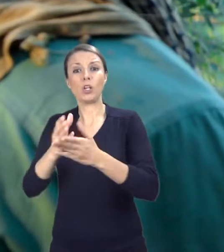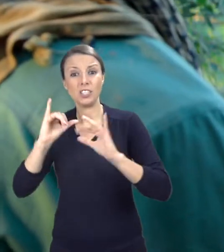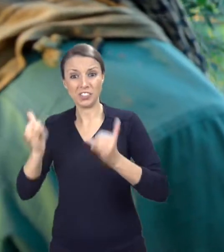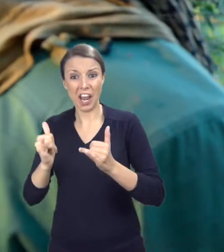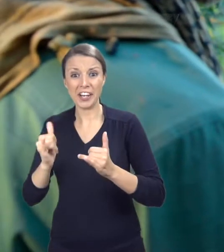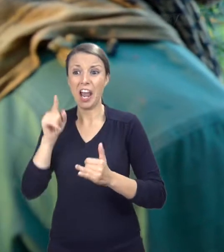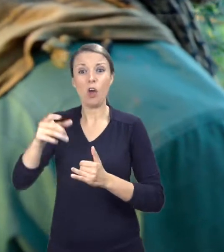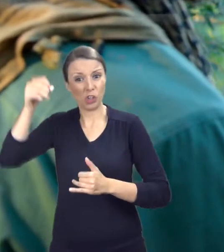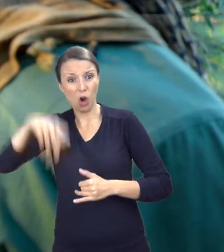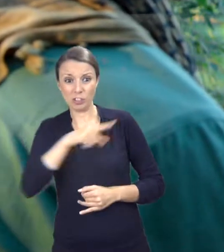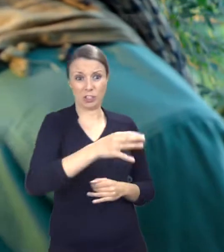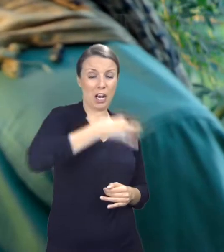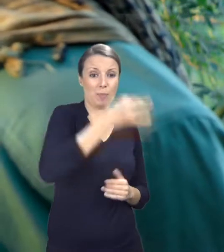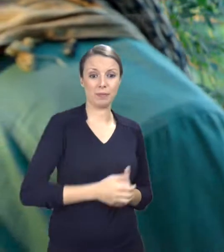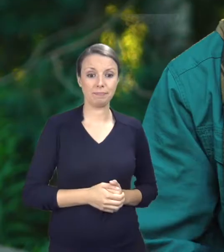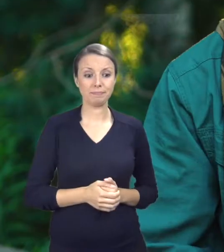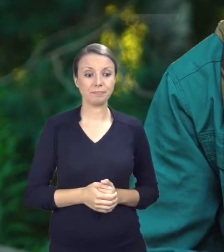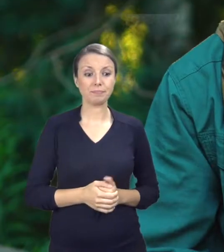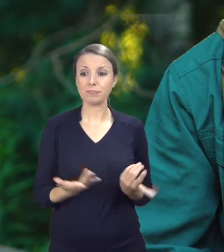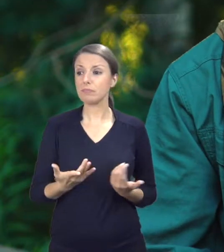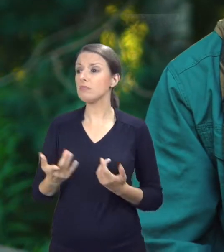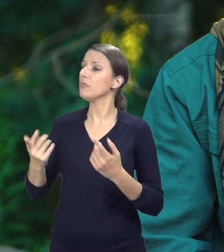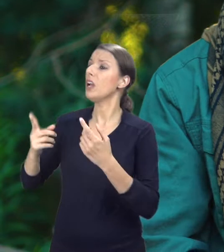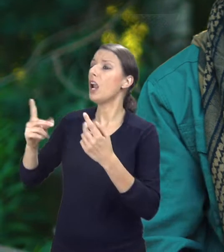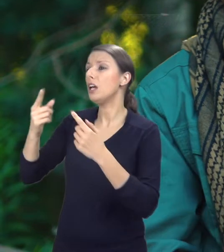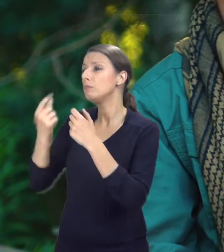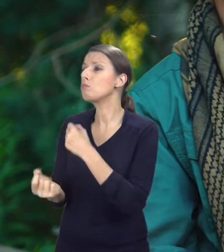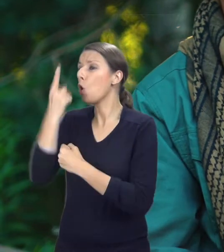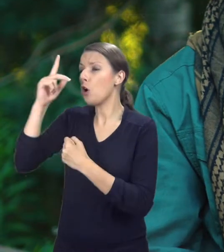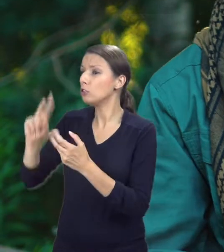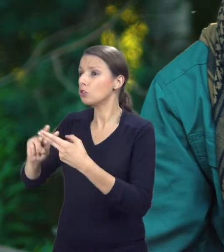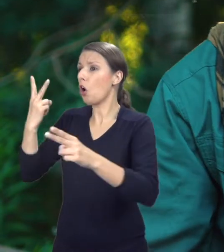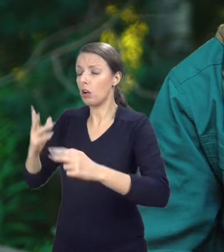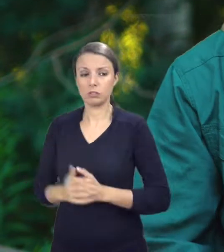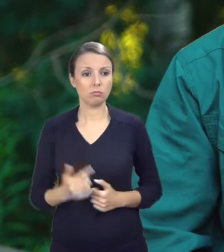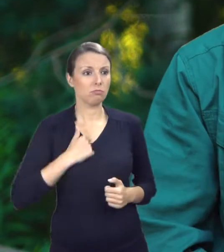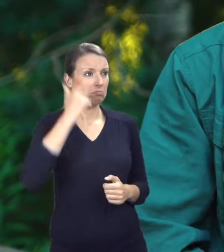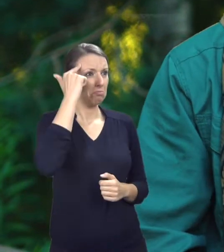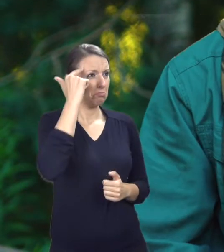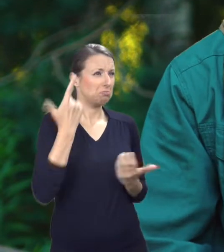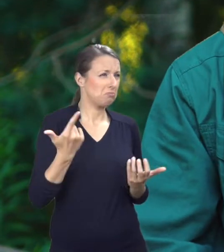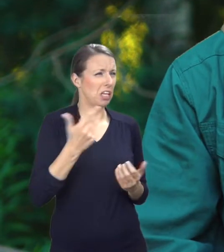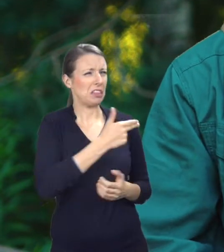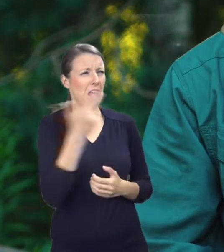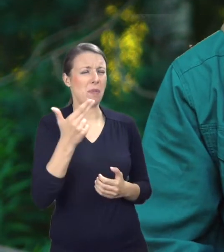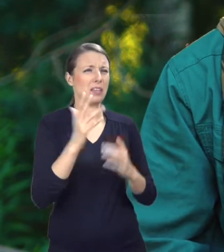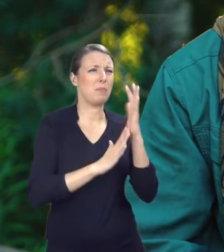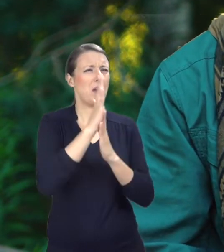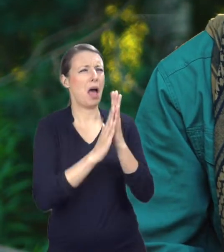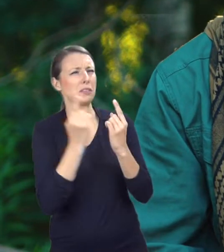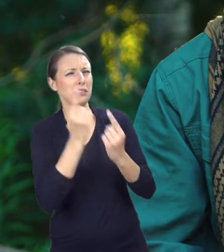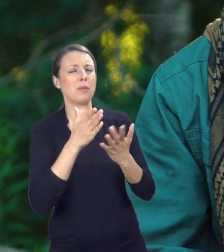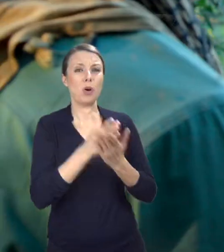Skąd się wzięła taka zajawka u Ciebie? Wydaje mi się, że ten temat sztuki przetrwania to grał mnie już od wczesnych